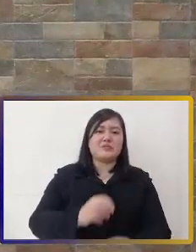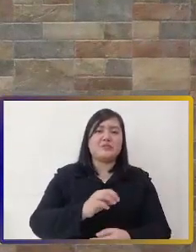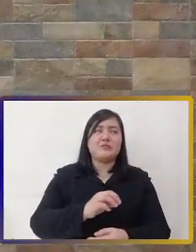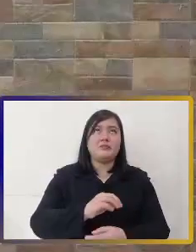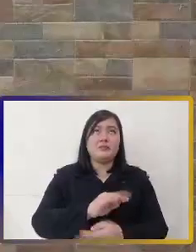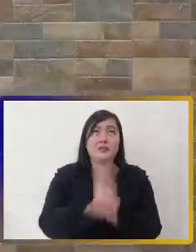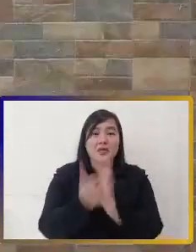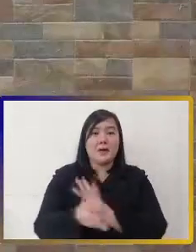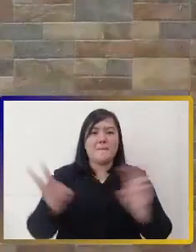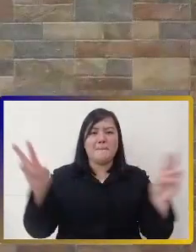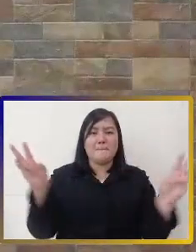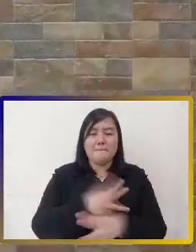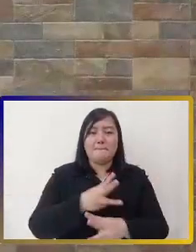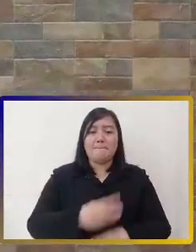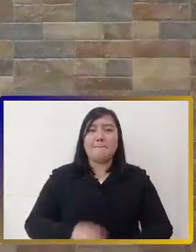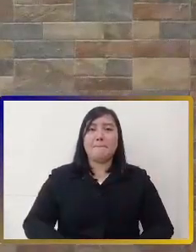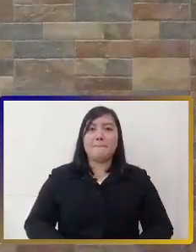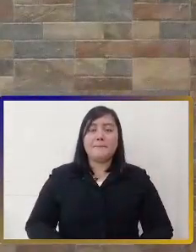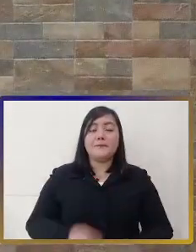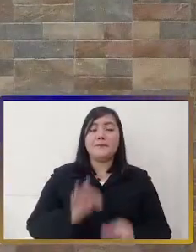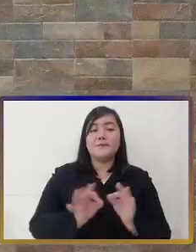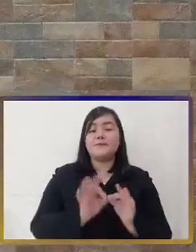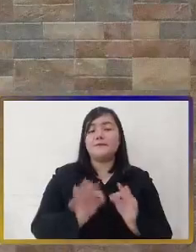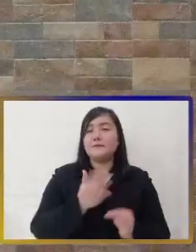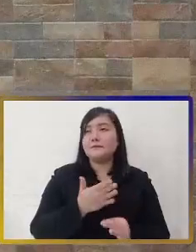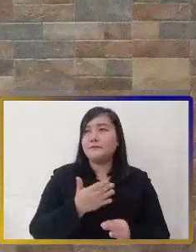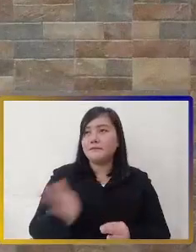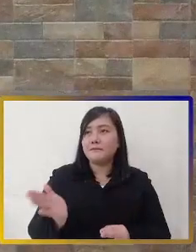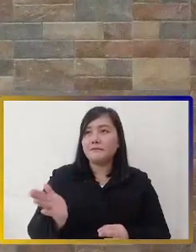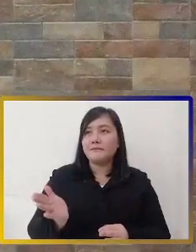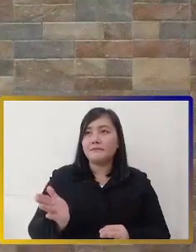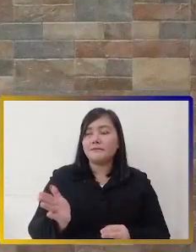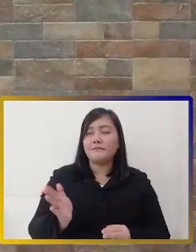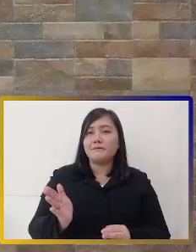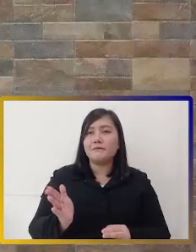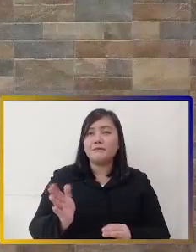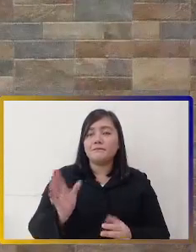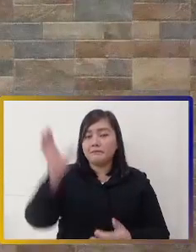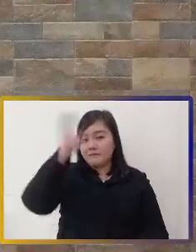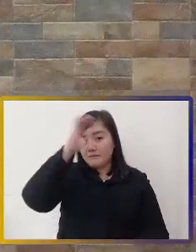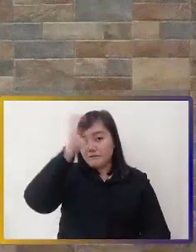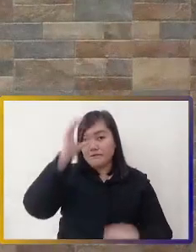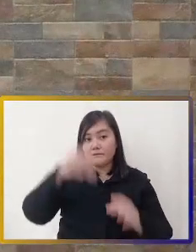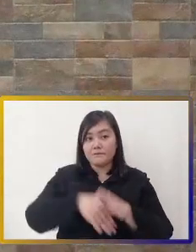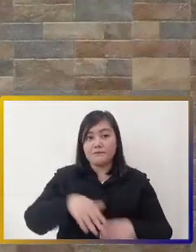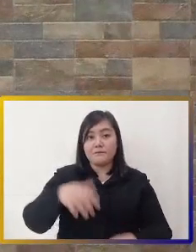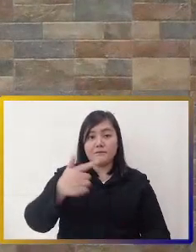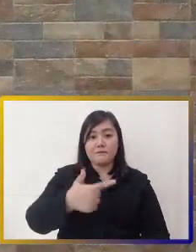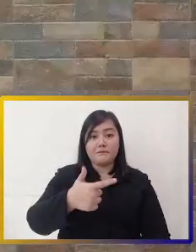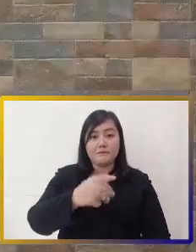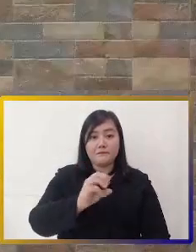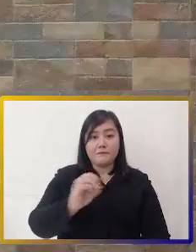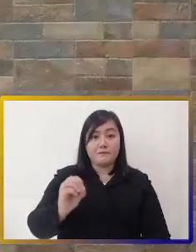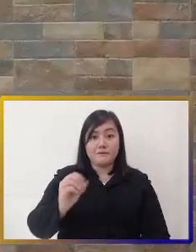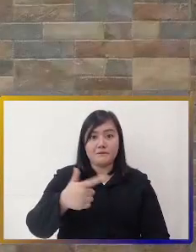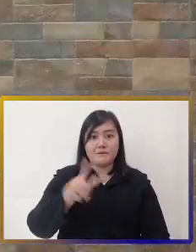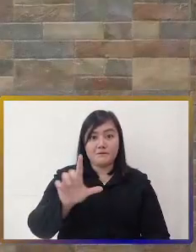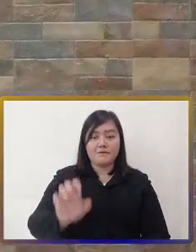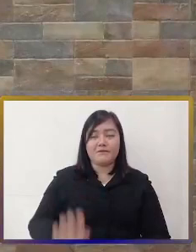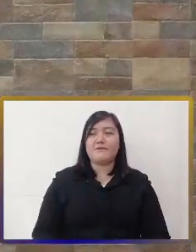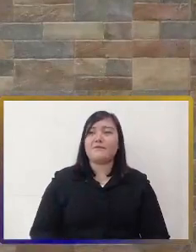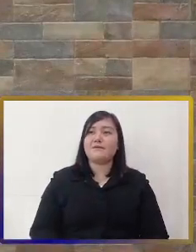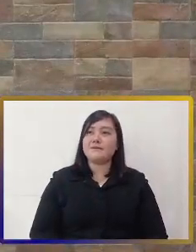yan sa history, pag ginugel niyo po yan, makikita na isa sa mga, kumbaga, hindi ambassadors, nakalimutan ko yung term na,